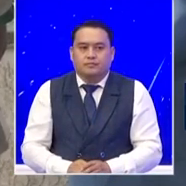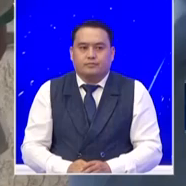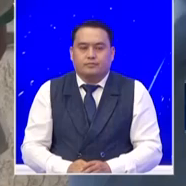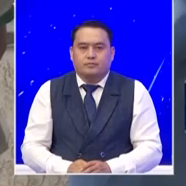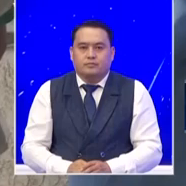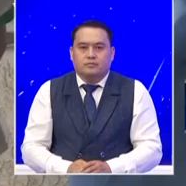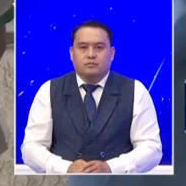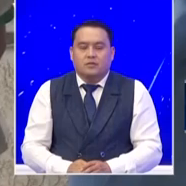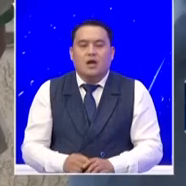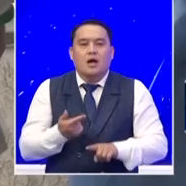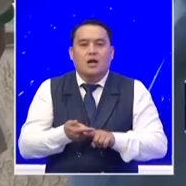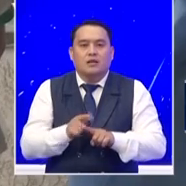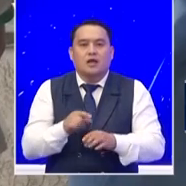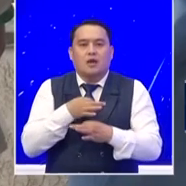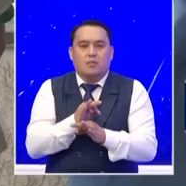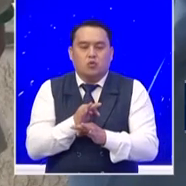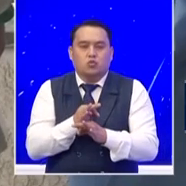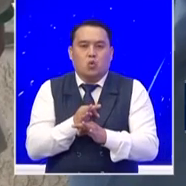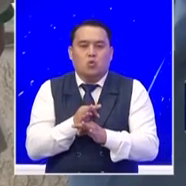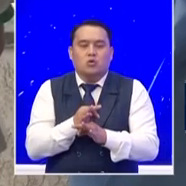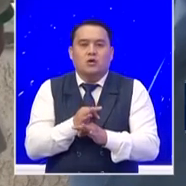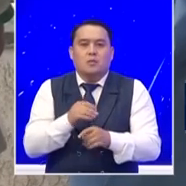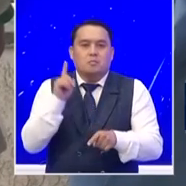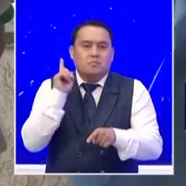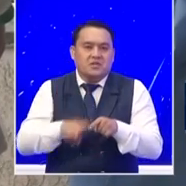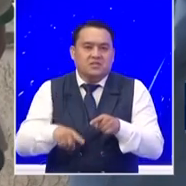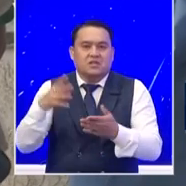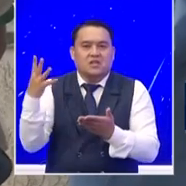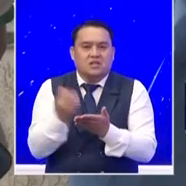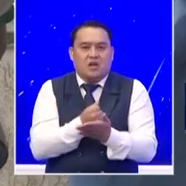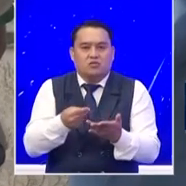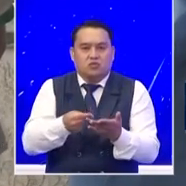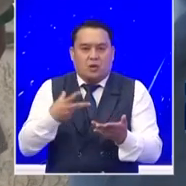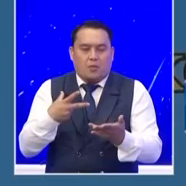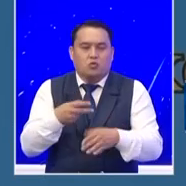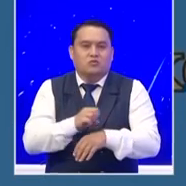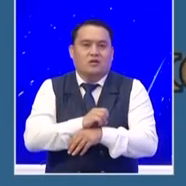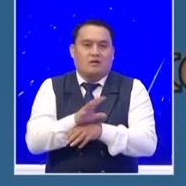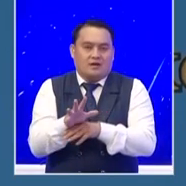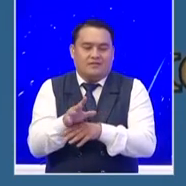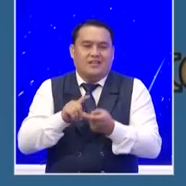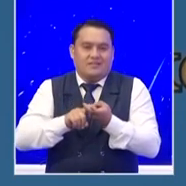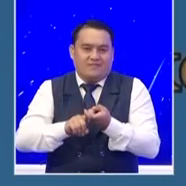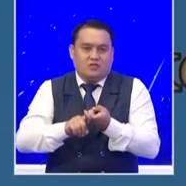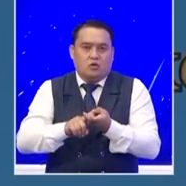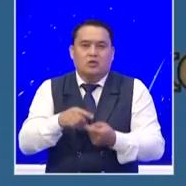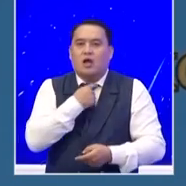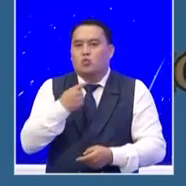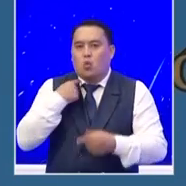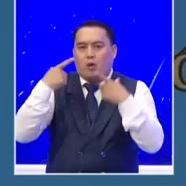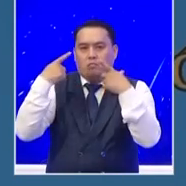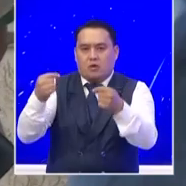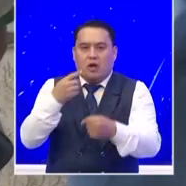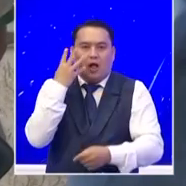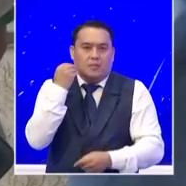В чем плюсы этой лаборатории? Во-первых, это скорость выявления и качество. К тому же местному населению больше не надо ездить в Талдыкурган или